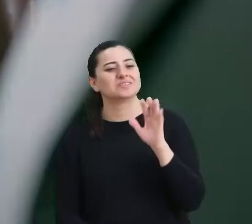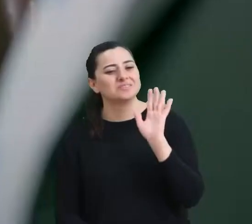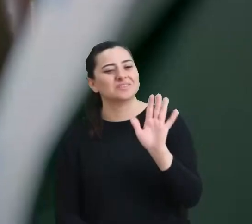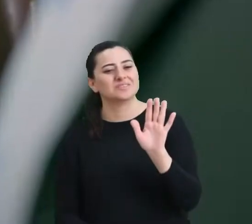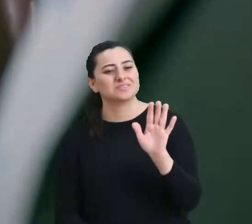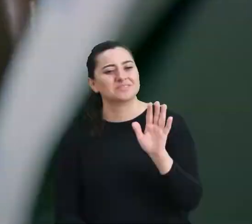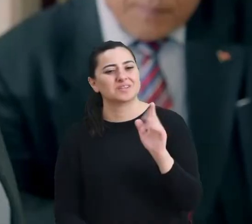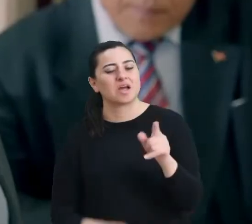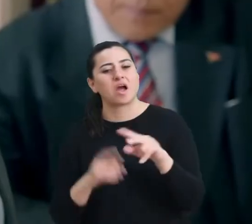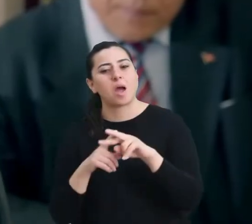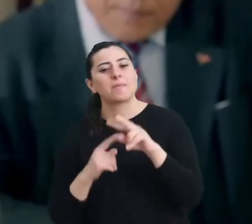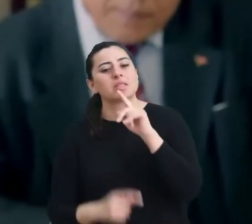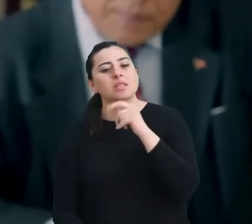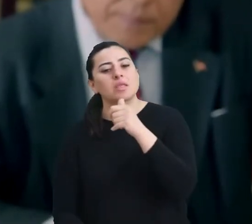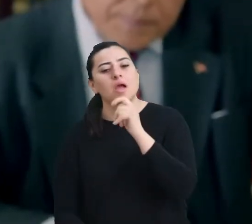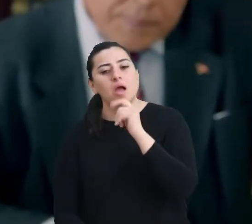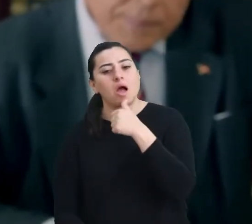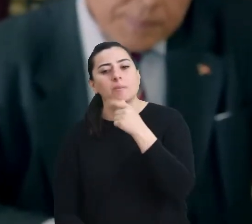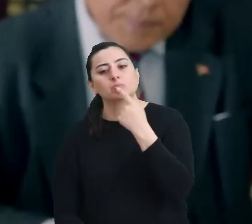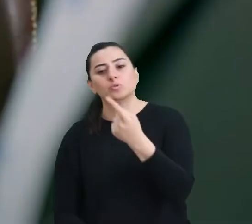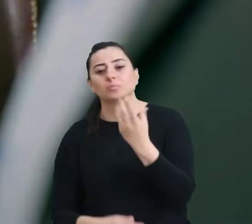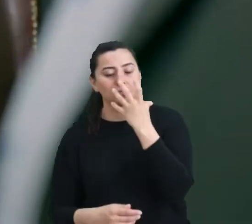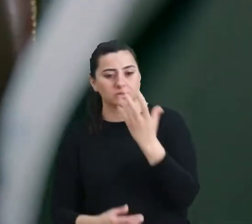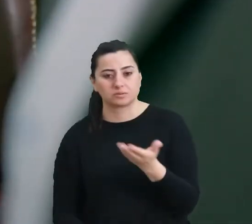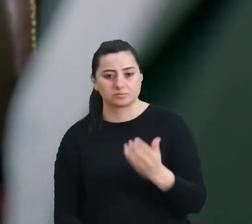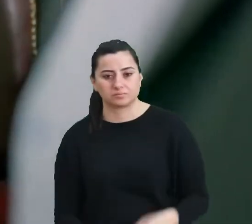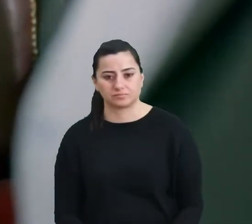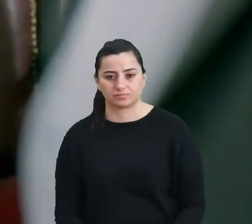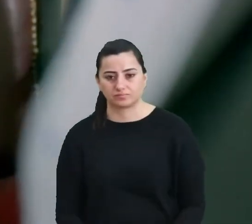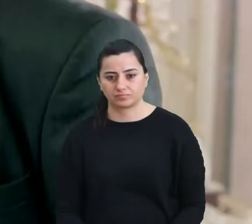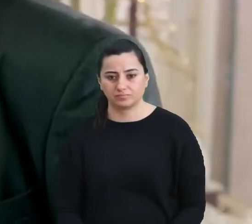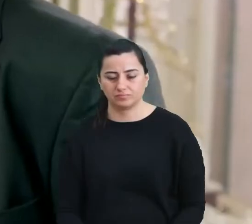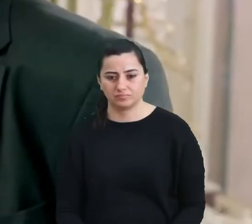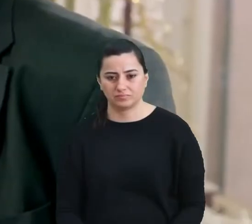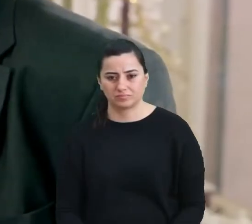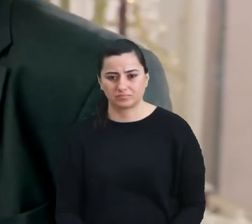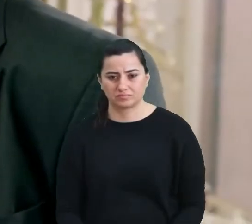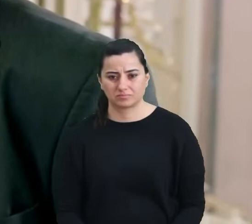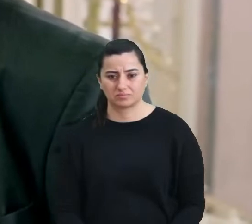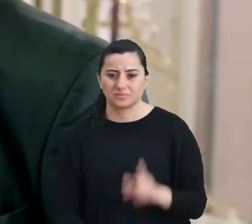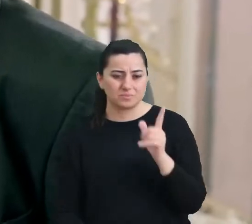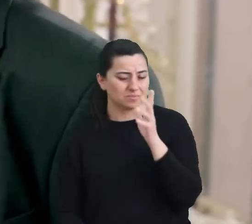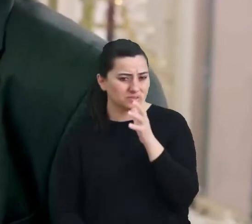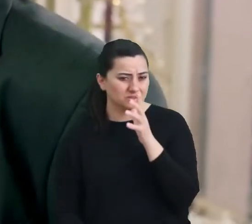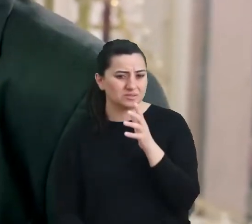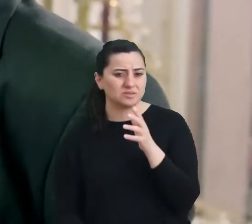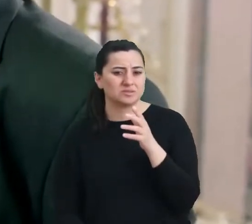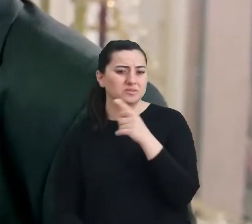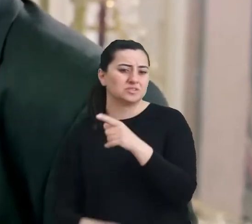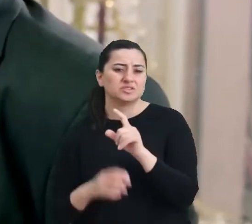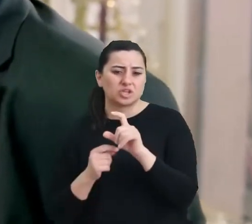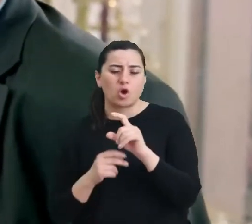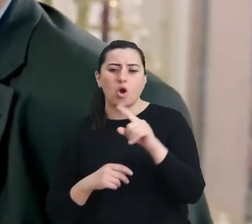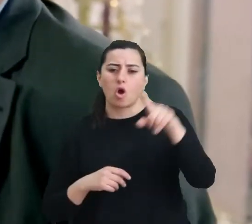demedim. Ahmet abiye diyorum. Daha ne kadar kaldı diyorum. He Ahmet sen bilirsin. Şu Çakırcalı